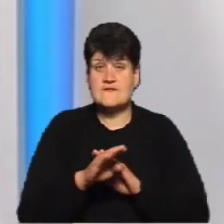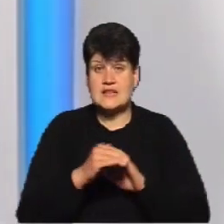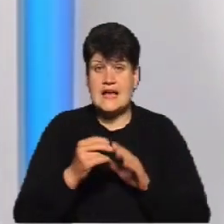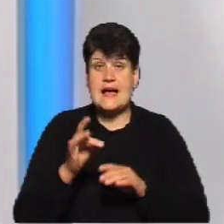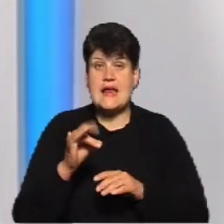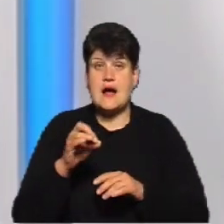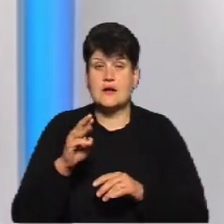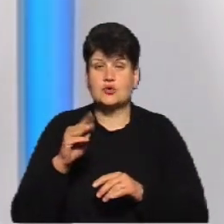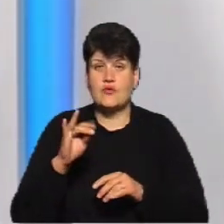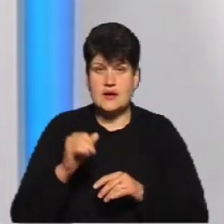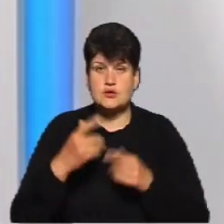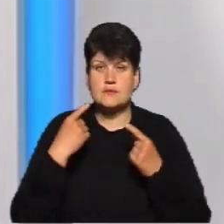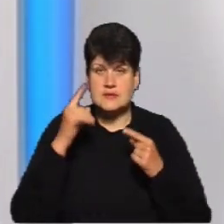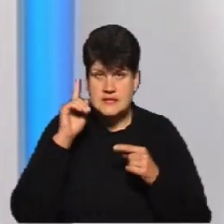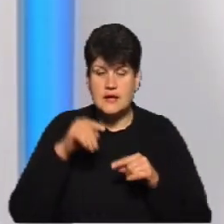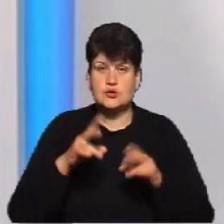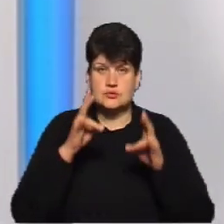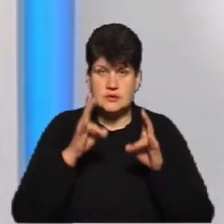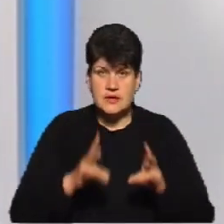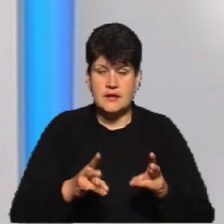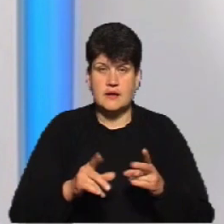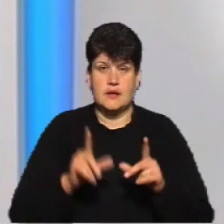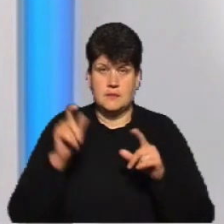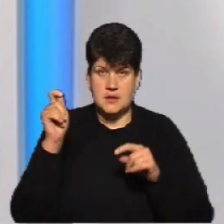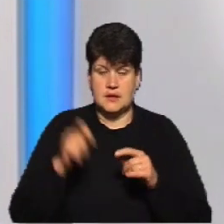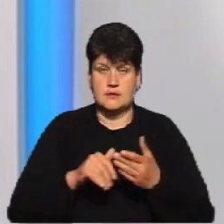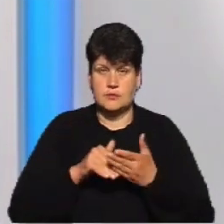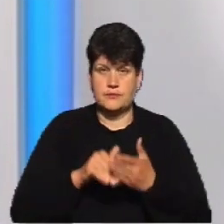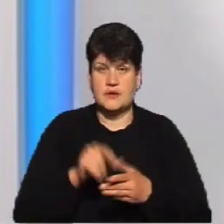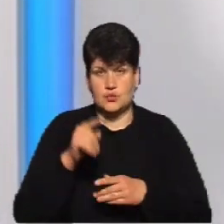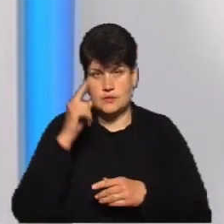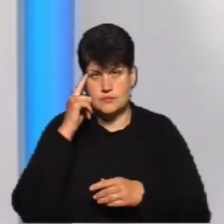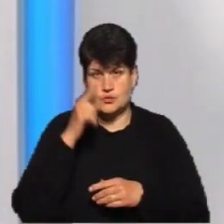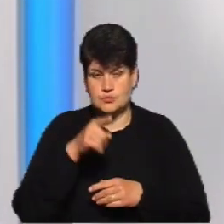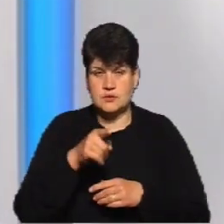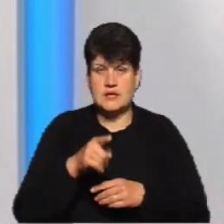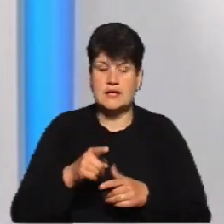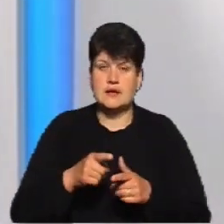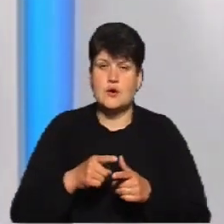люди знали, що трапилось лихо, і мчали вам на допомогу. Тоді зважте свої сили, обов'язково